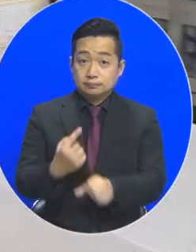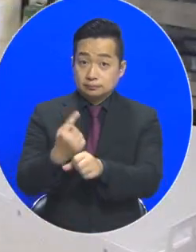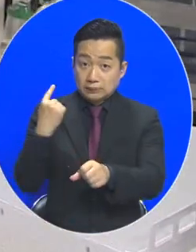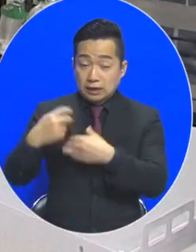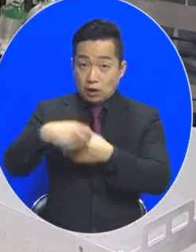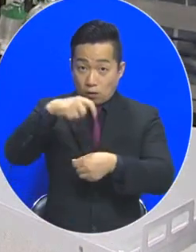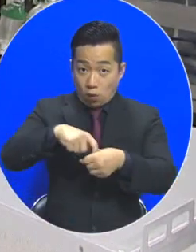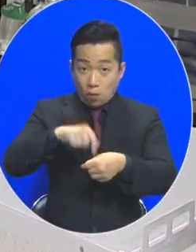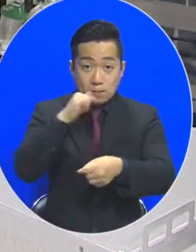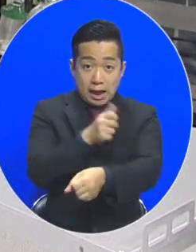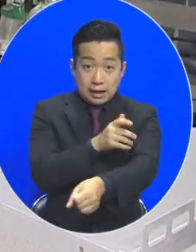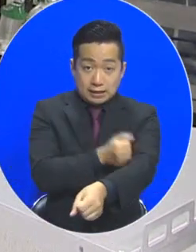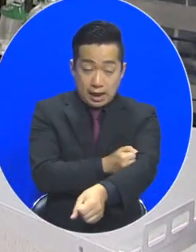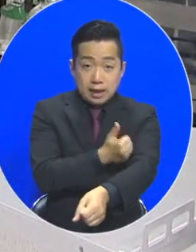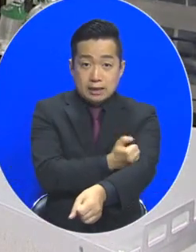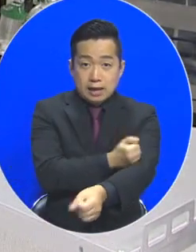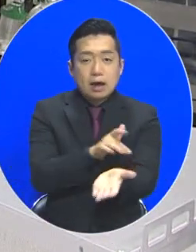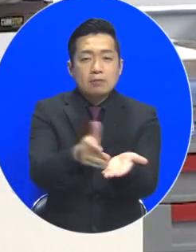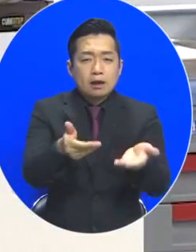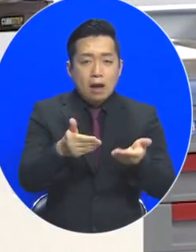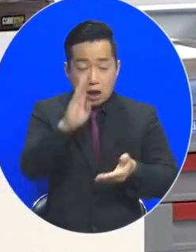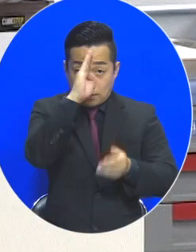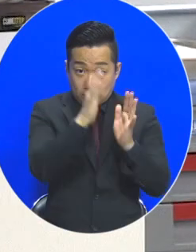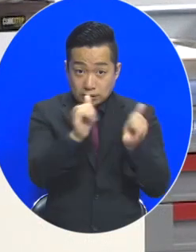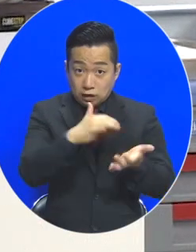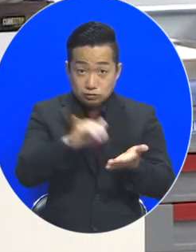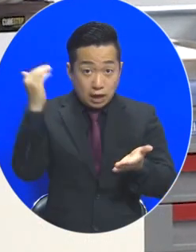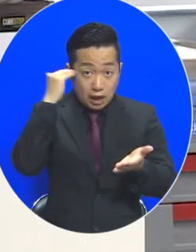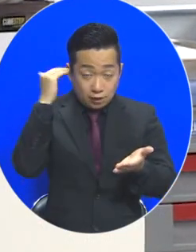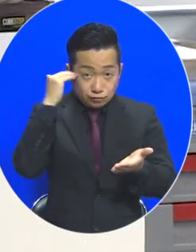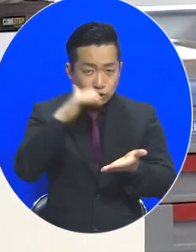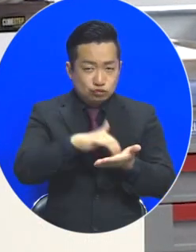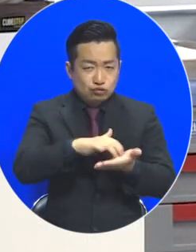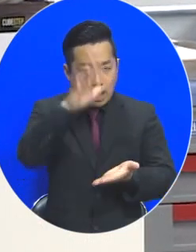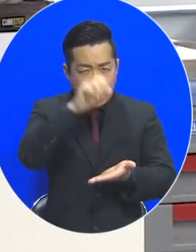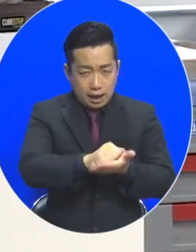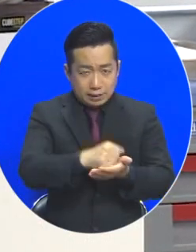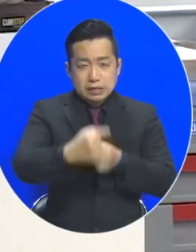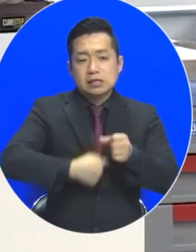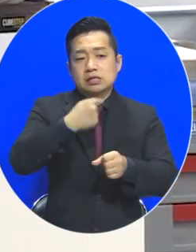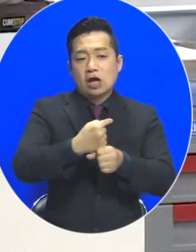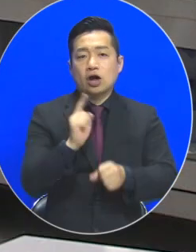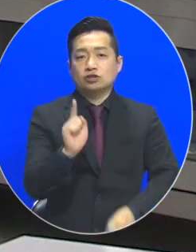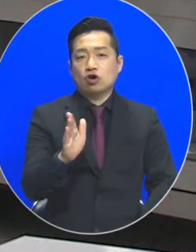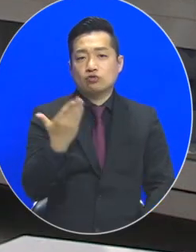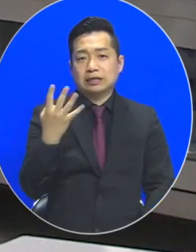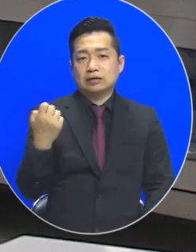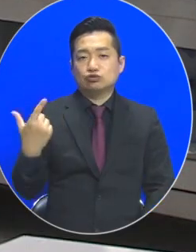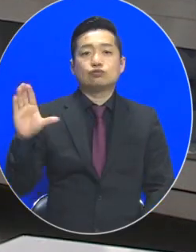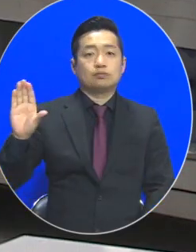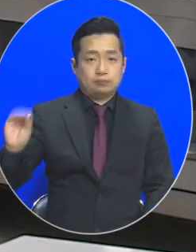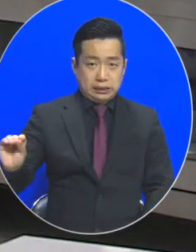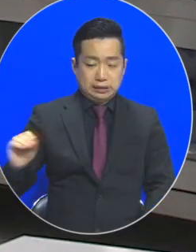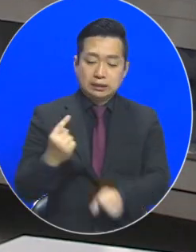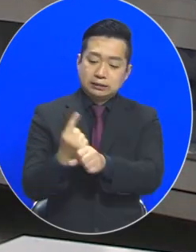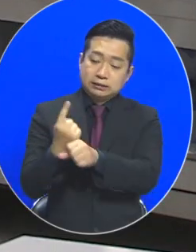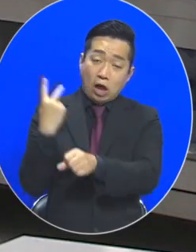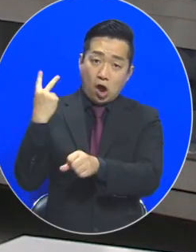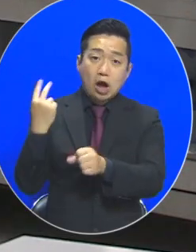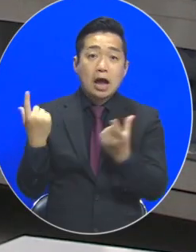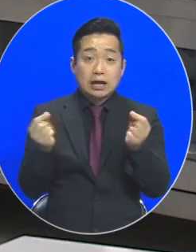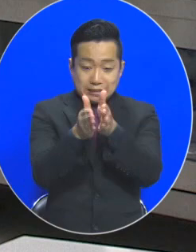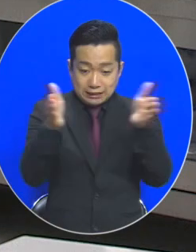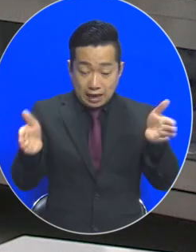지난해 의료용 마약류를 처방받은 국내 환자는 모두 1,946만 명. 1년 전 같은 기간